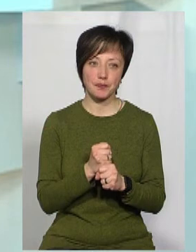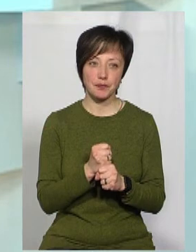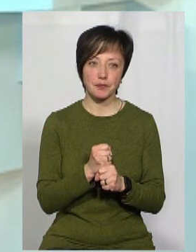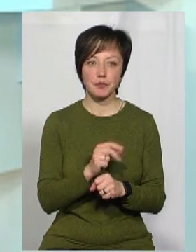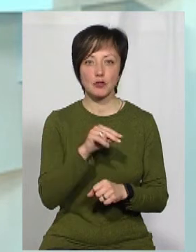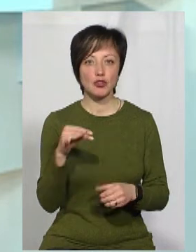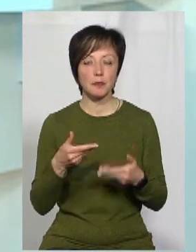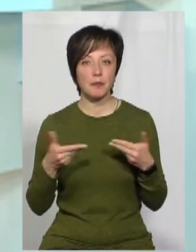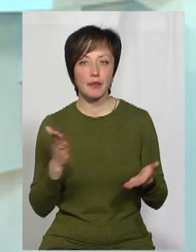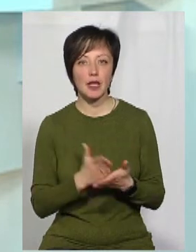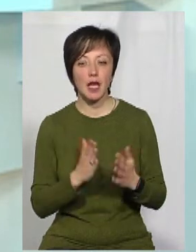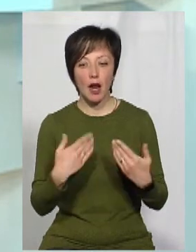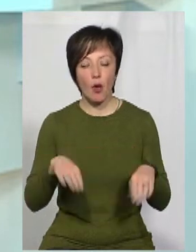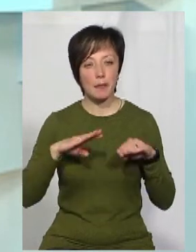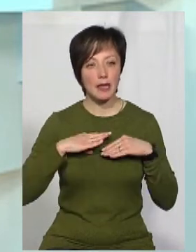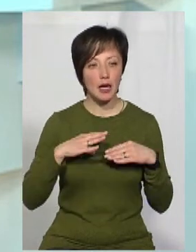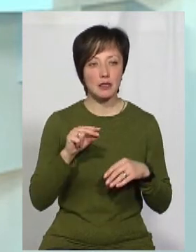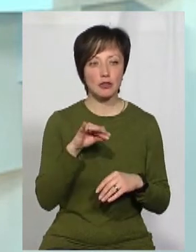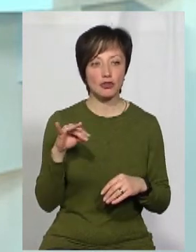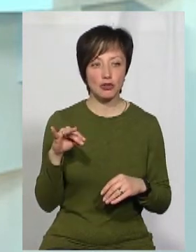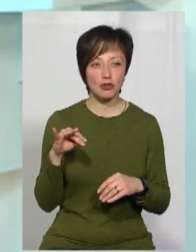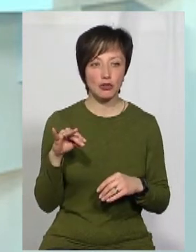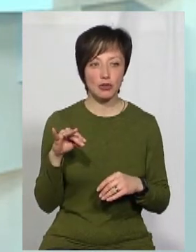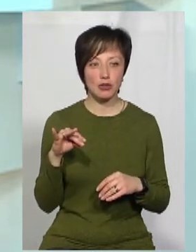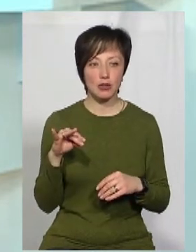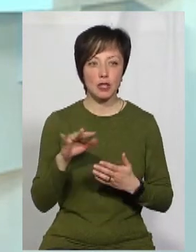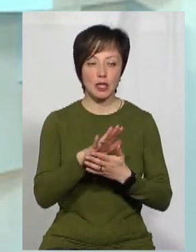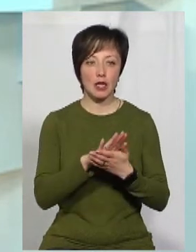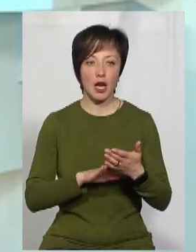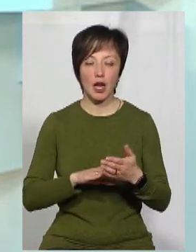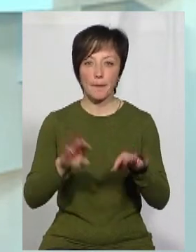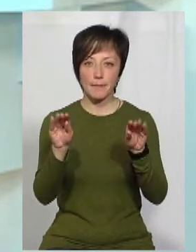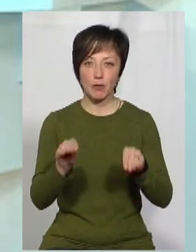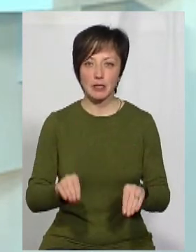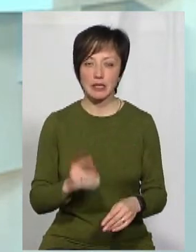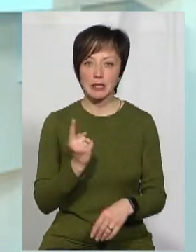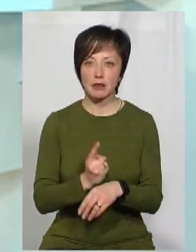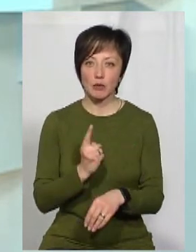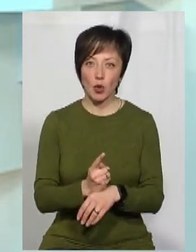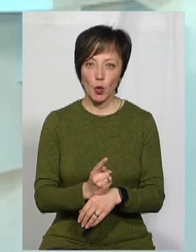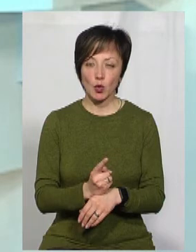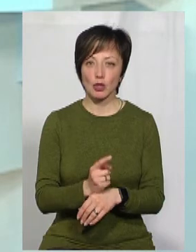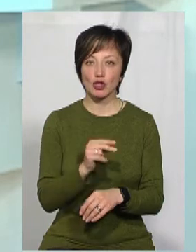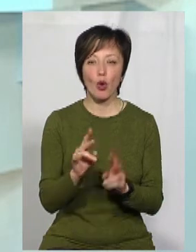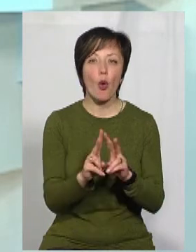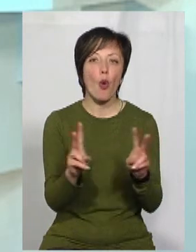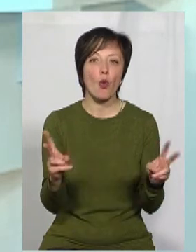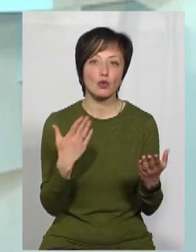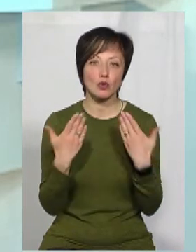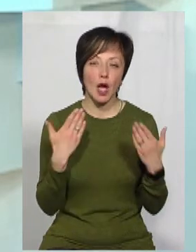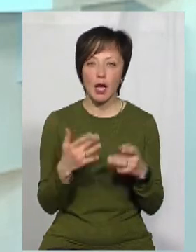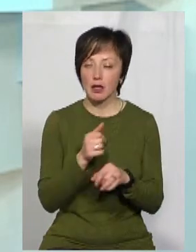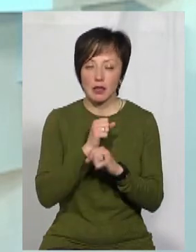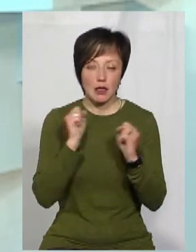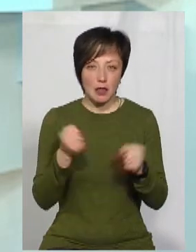Да? Чи нам є якісь рекомендації, чи нас далі прописані заборони, і кого це безпосередньо стосується. Тому